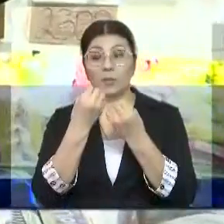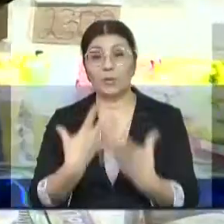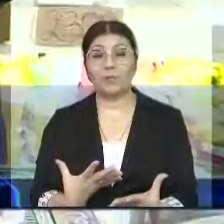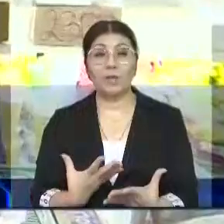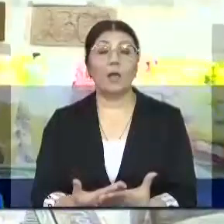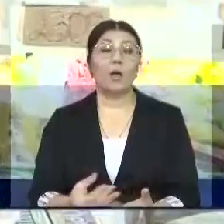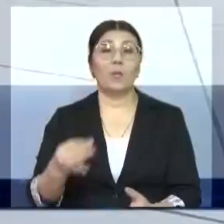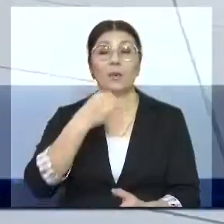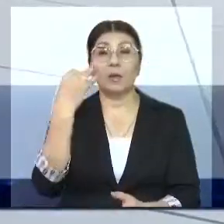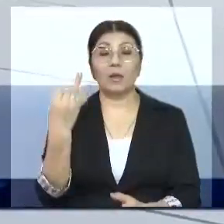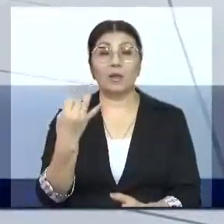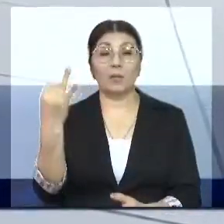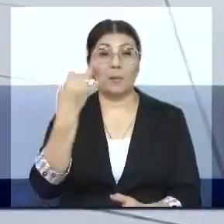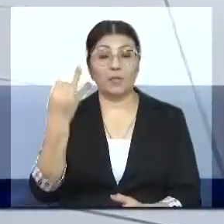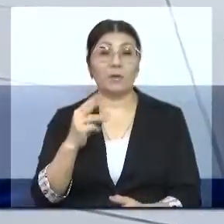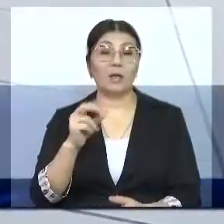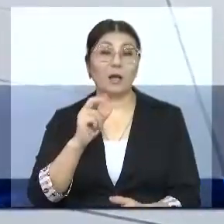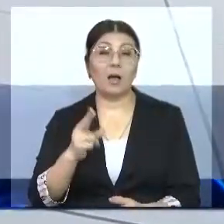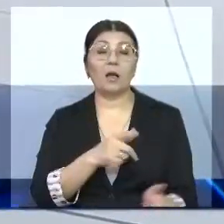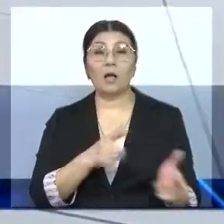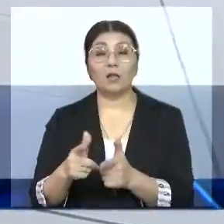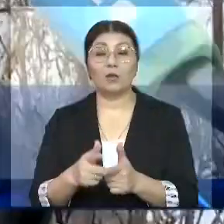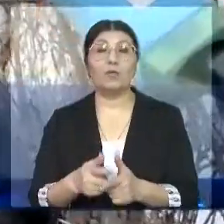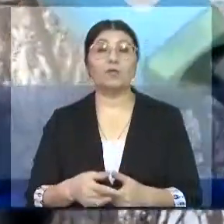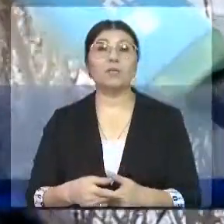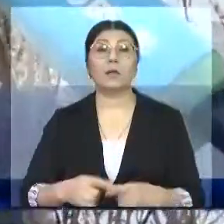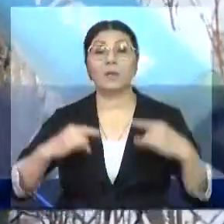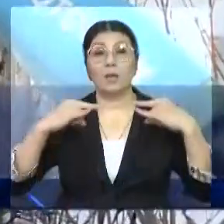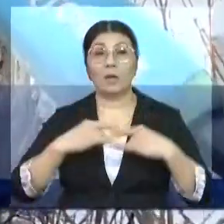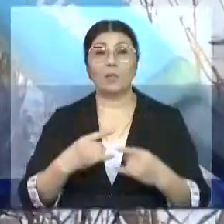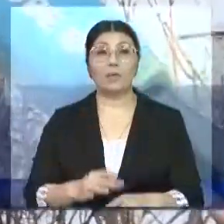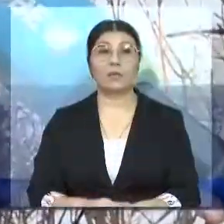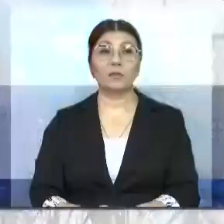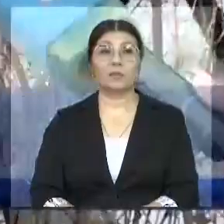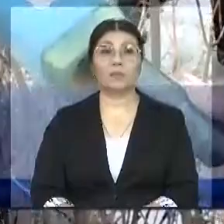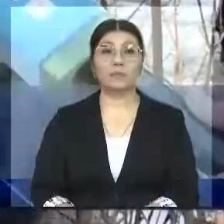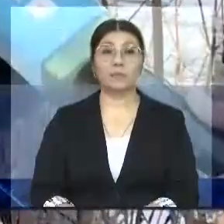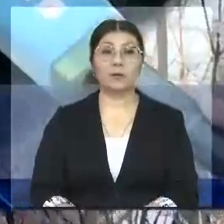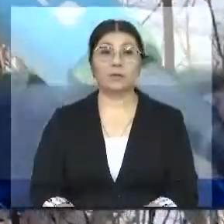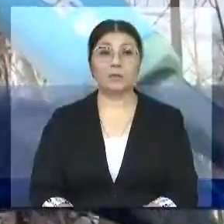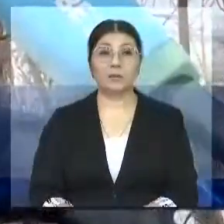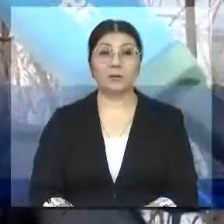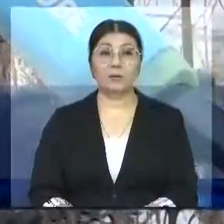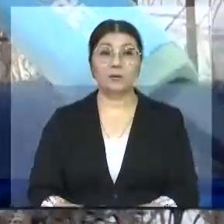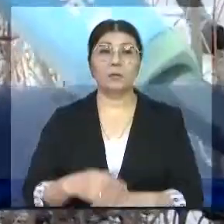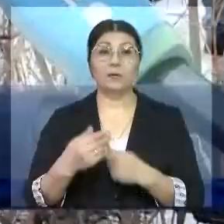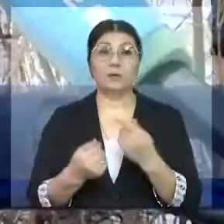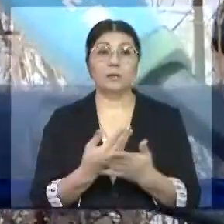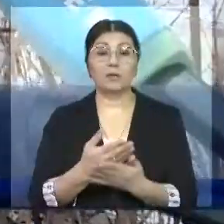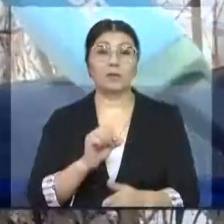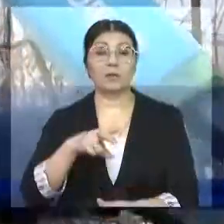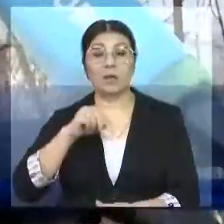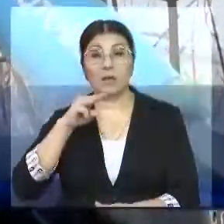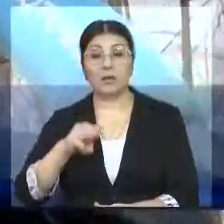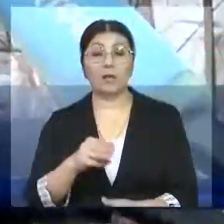Мы поинтересовались у горожан, как они готовят праздничный стол. Свежие продукты обязательно должны быть. На следующий день не есть салаты,